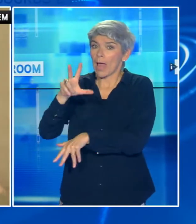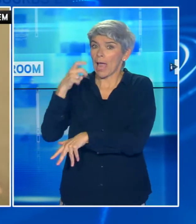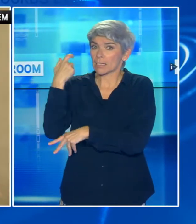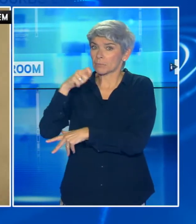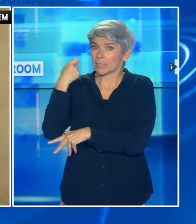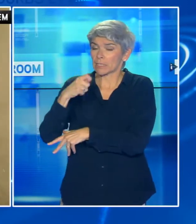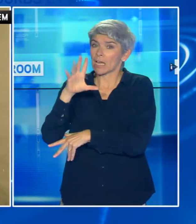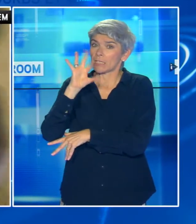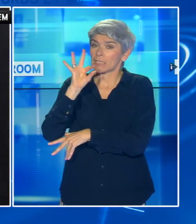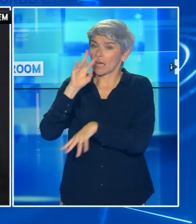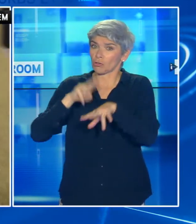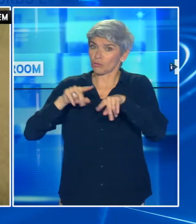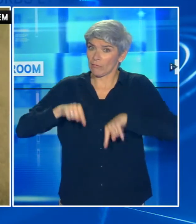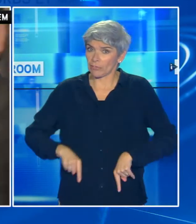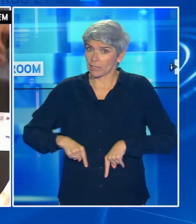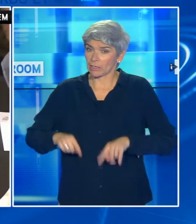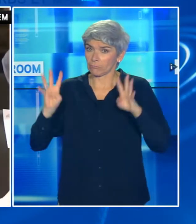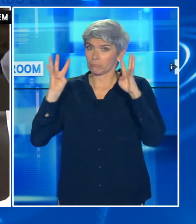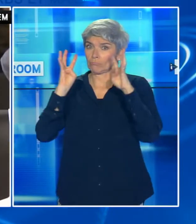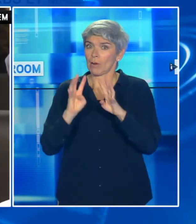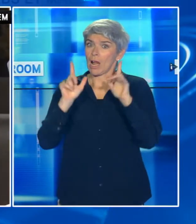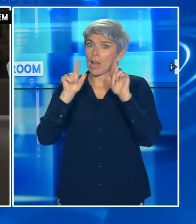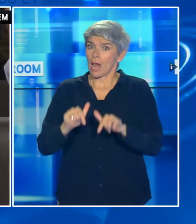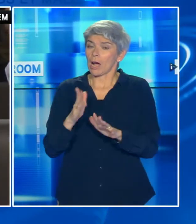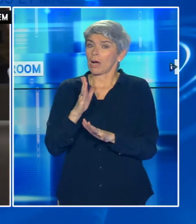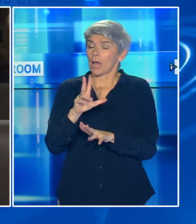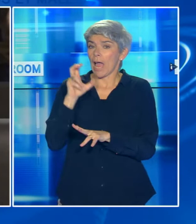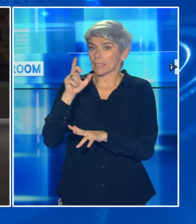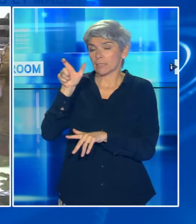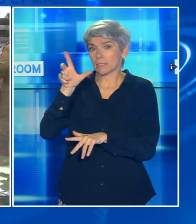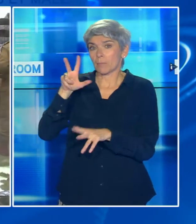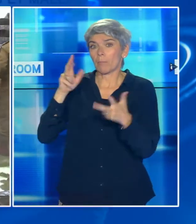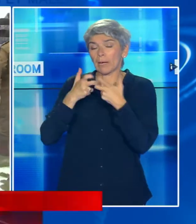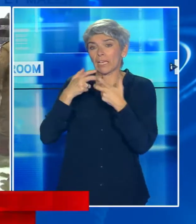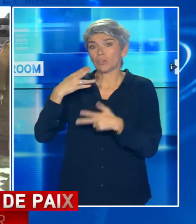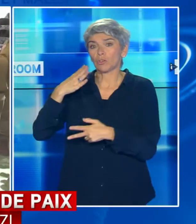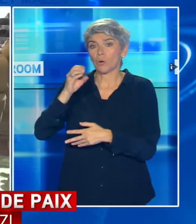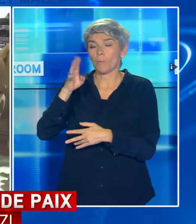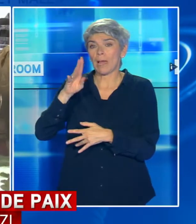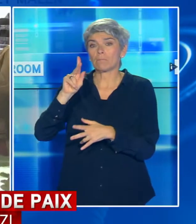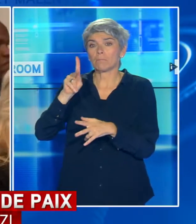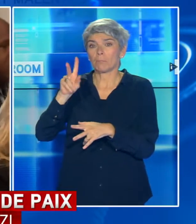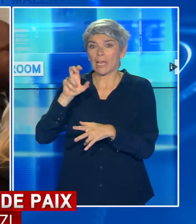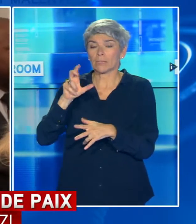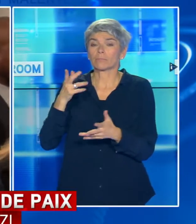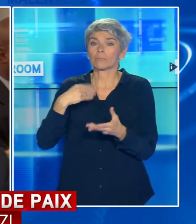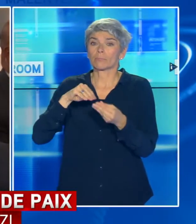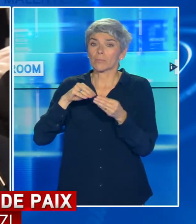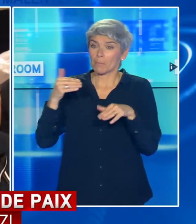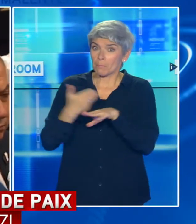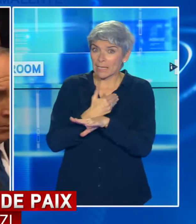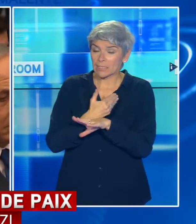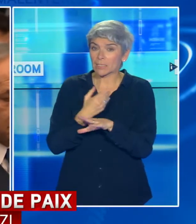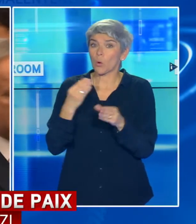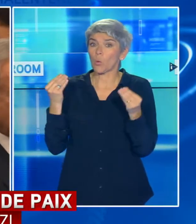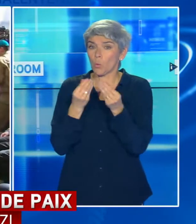d'une cinquantaine de chefs d'État ont assisté aux funérailles de l'ancien prix Nobel de la paix et ancien président d'Israël. Ça s'est passé